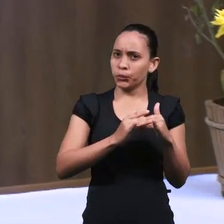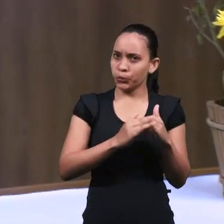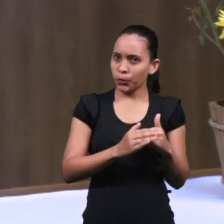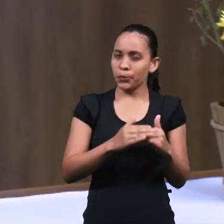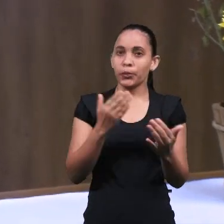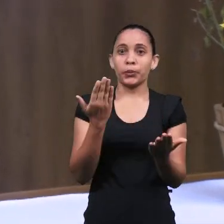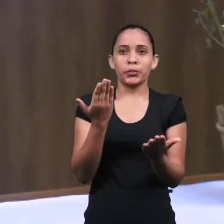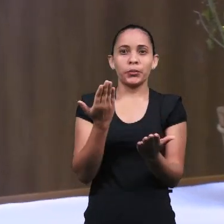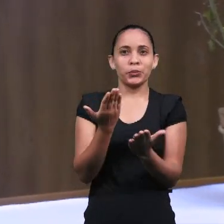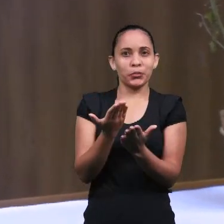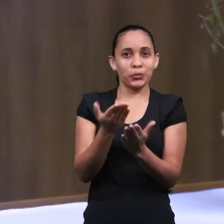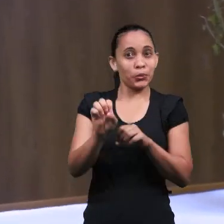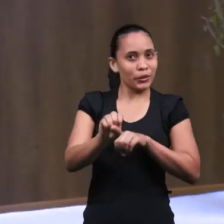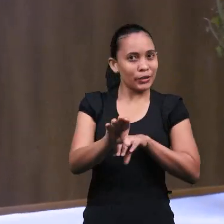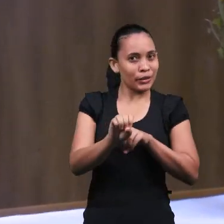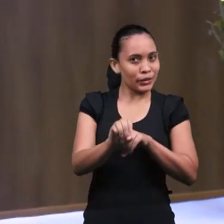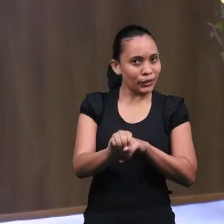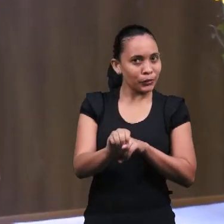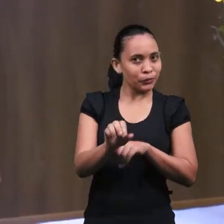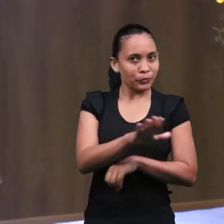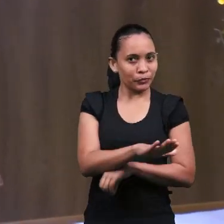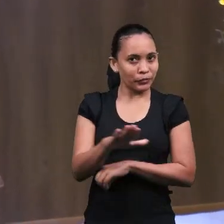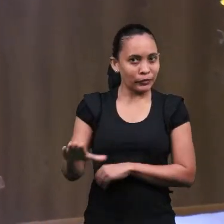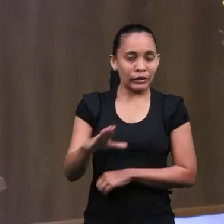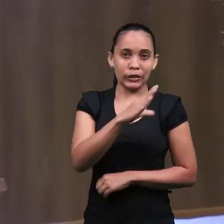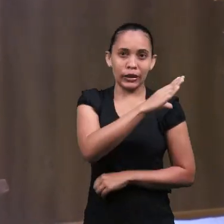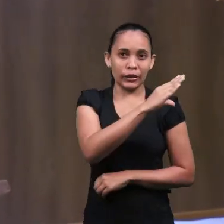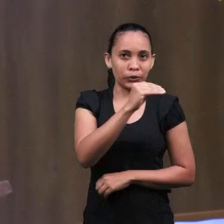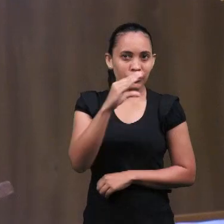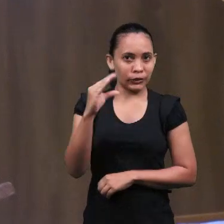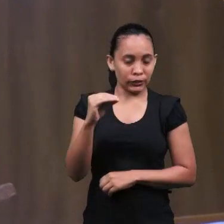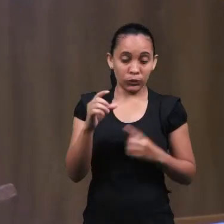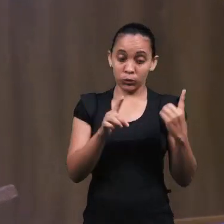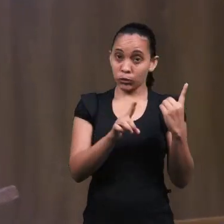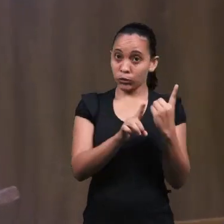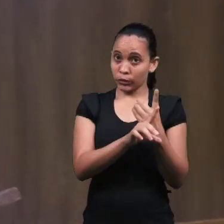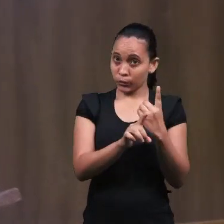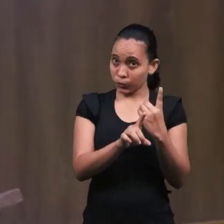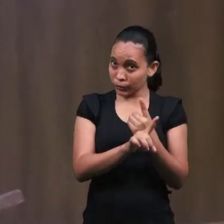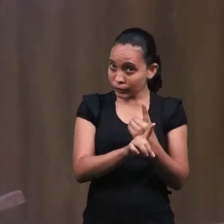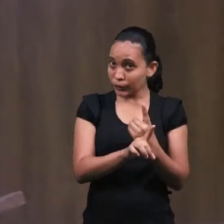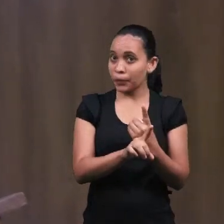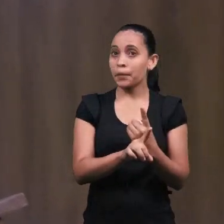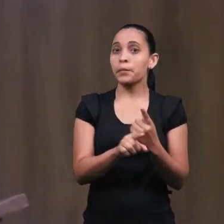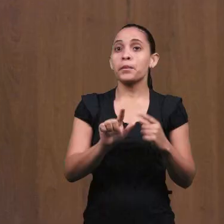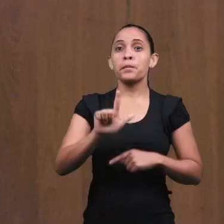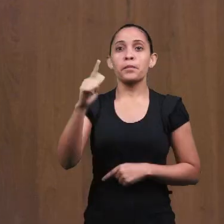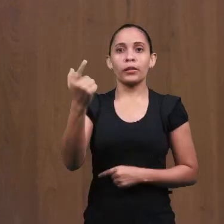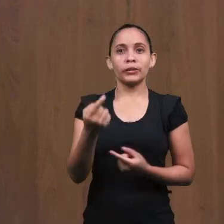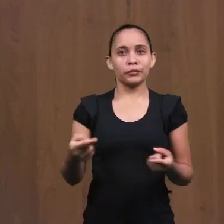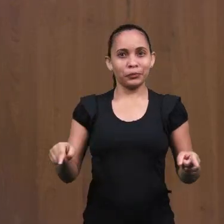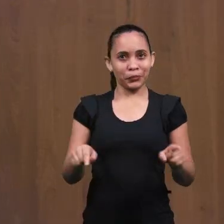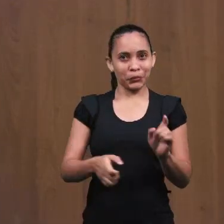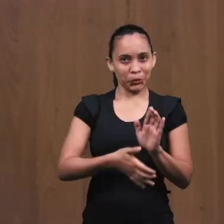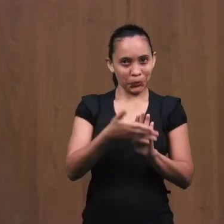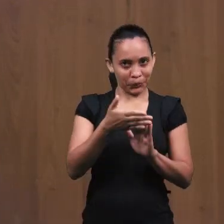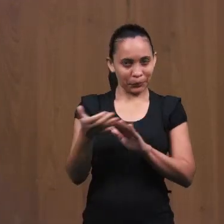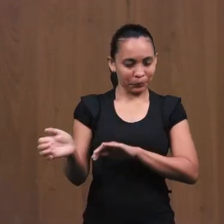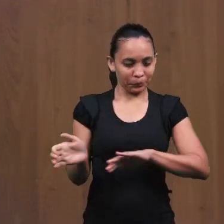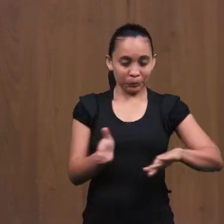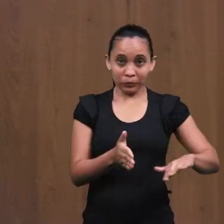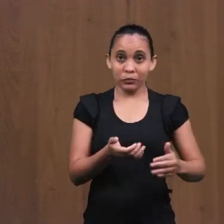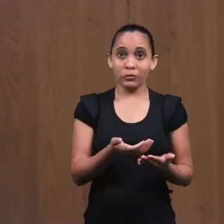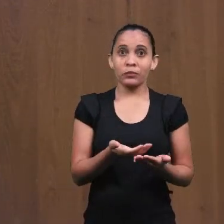les études pour enfants, intermédiaires et adolescents dans la partie doctrinaire et après l'étude de la musique. Amen.